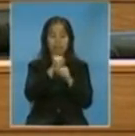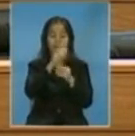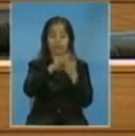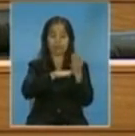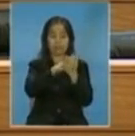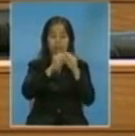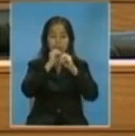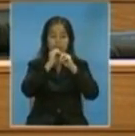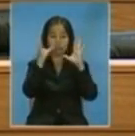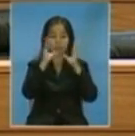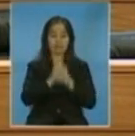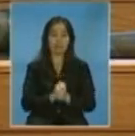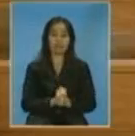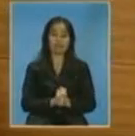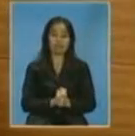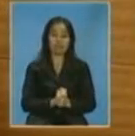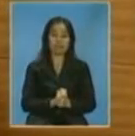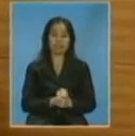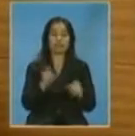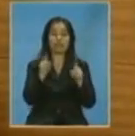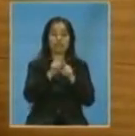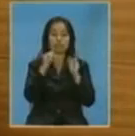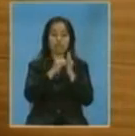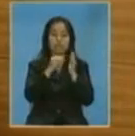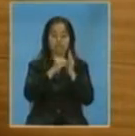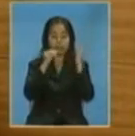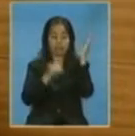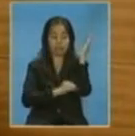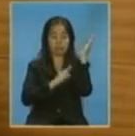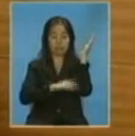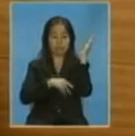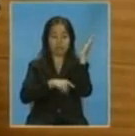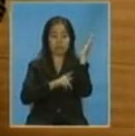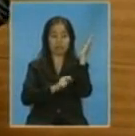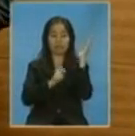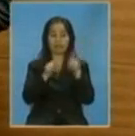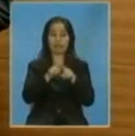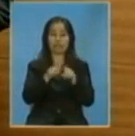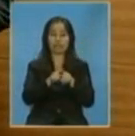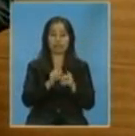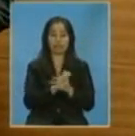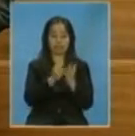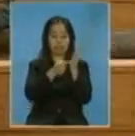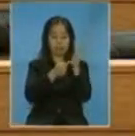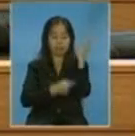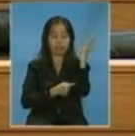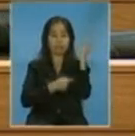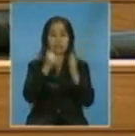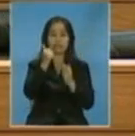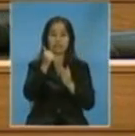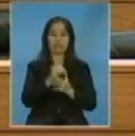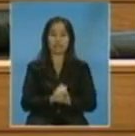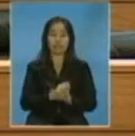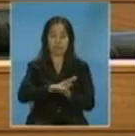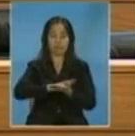นเช่นเดียวกันครับเส้นทางจากกรุงเทพไปประดังเบซามีเส้นเดียวครับไม่ต้องสำรวจกันใหม่เรียบร้อย